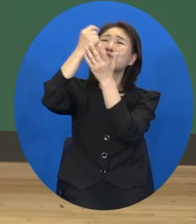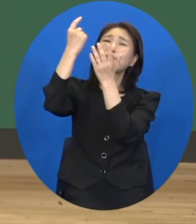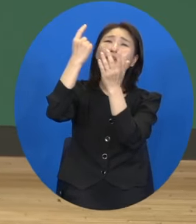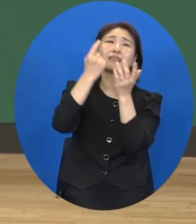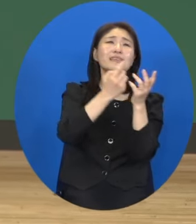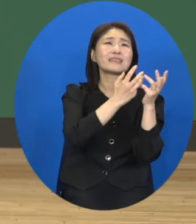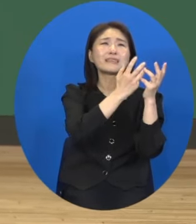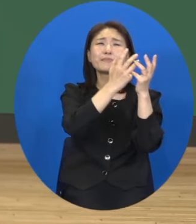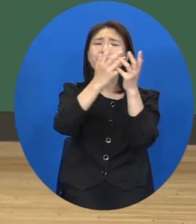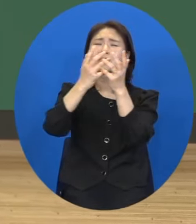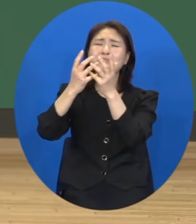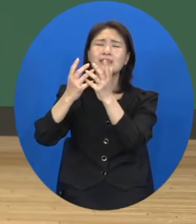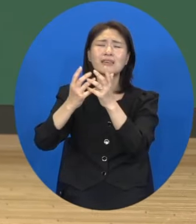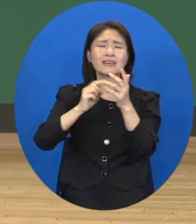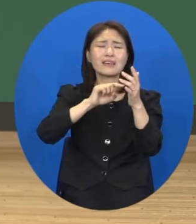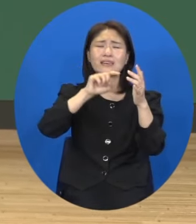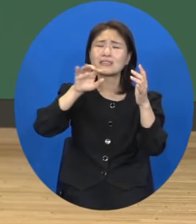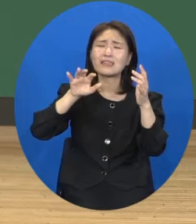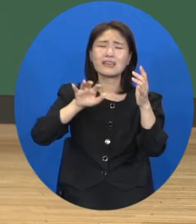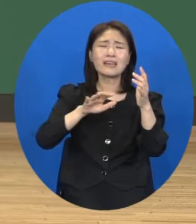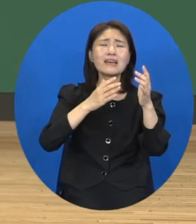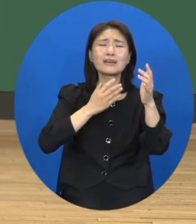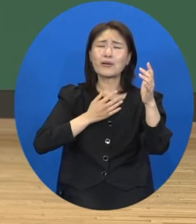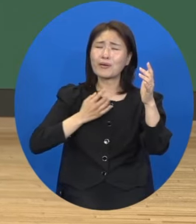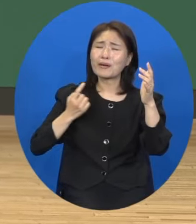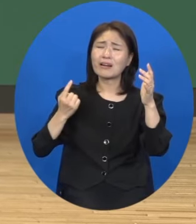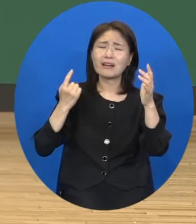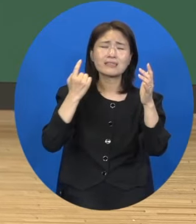것 주의 임재